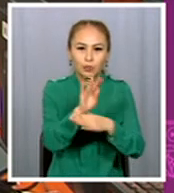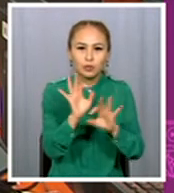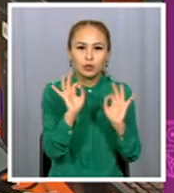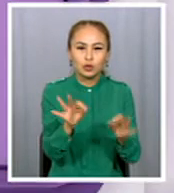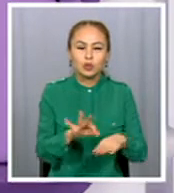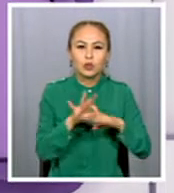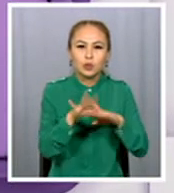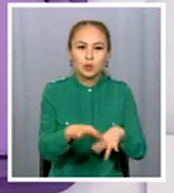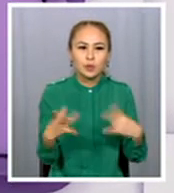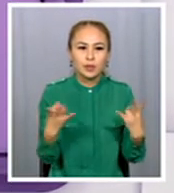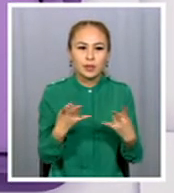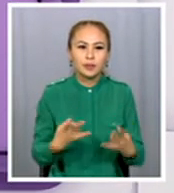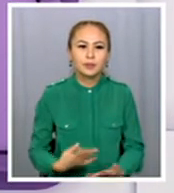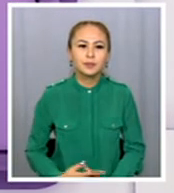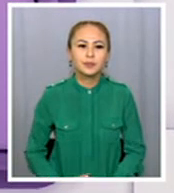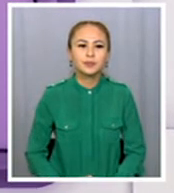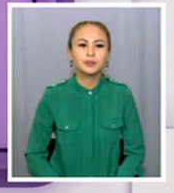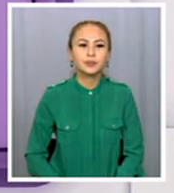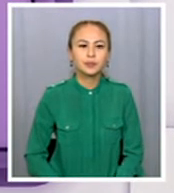керек.